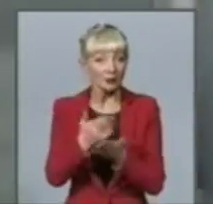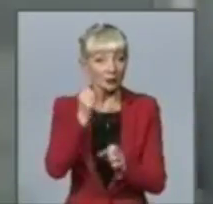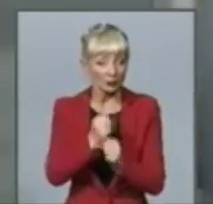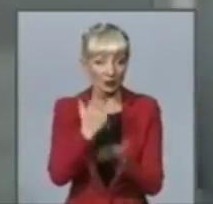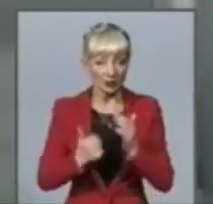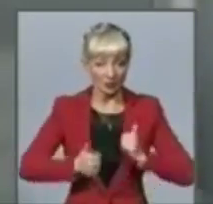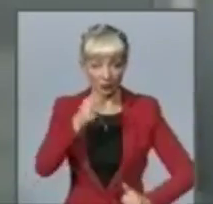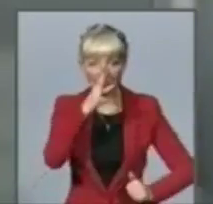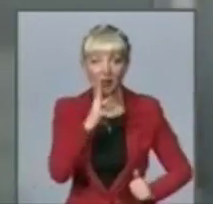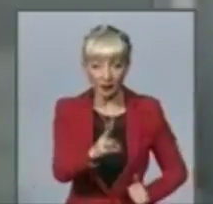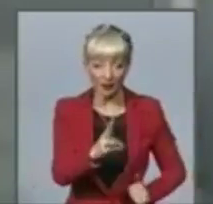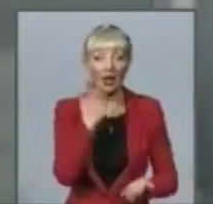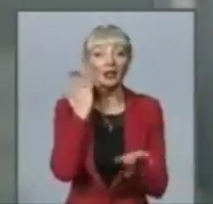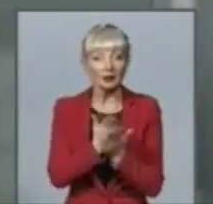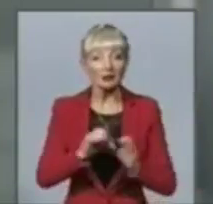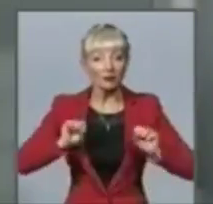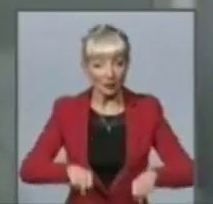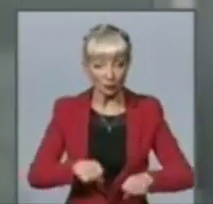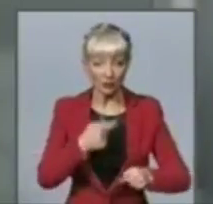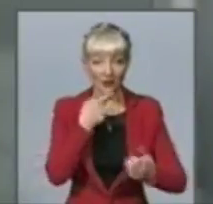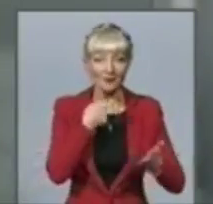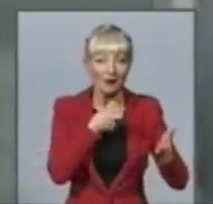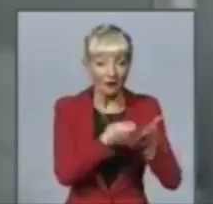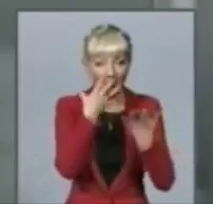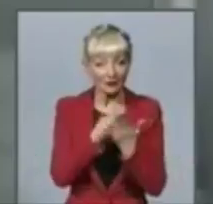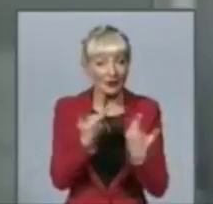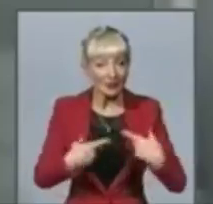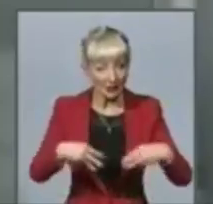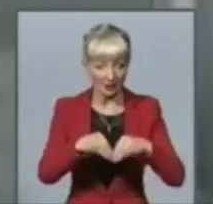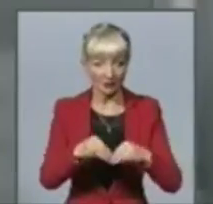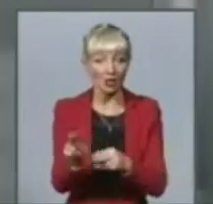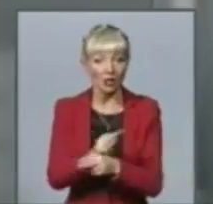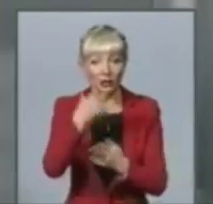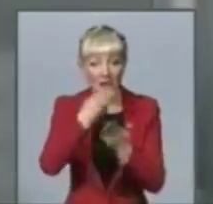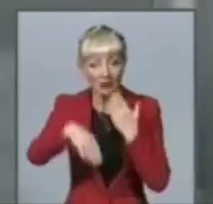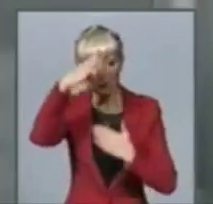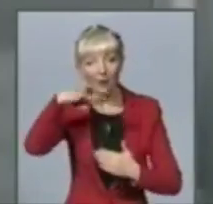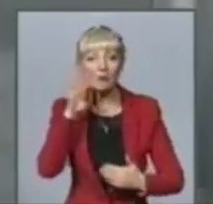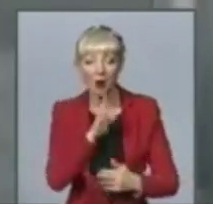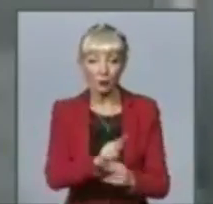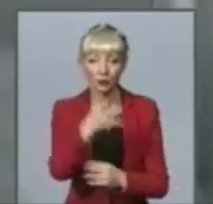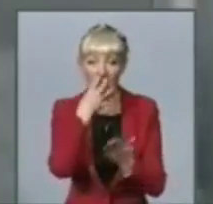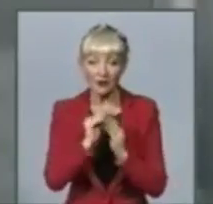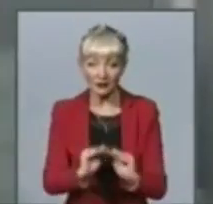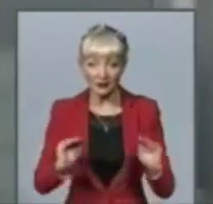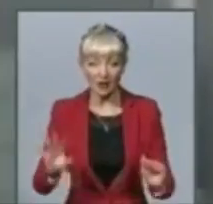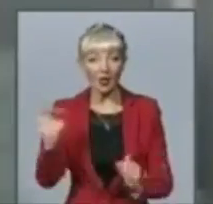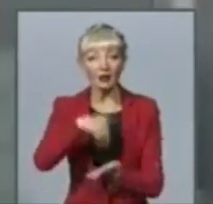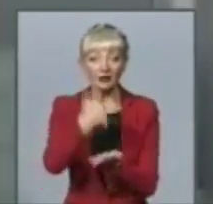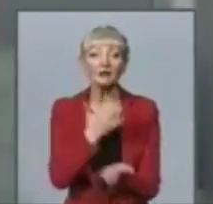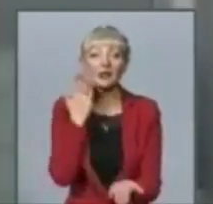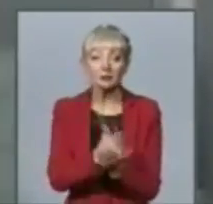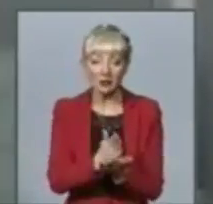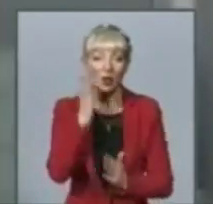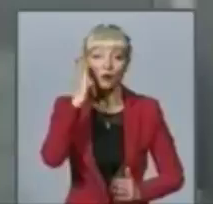достойна заробітна платня, є можливість годувати свої родини, лікувати своїх батьків, навчати своїх дітей і, головне, мати